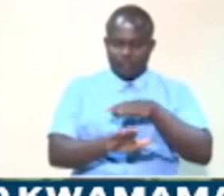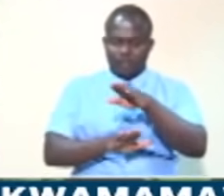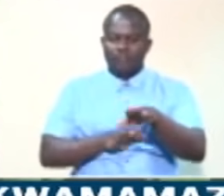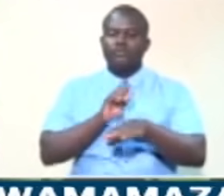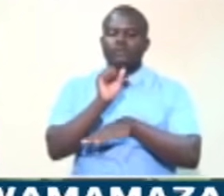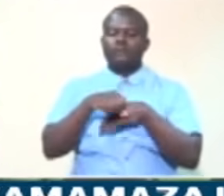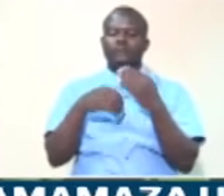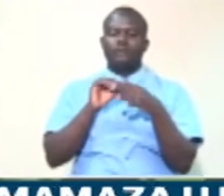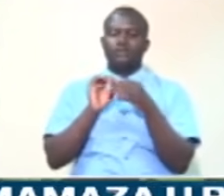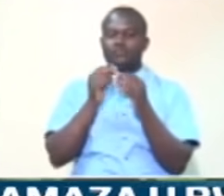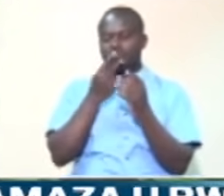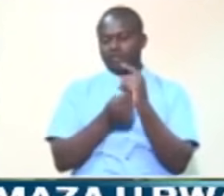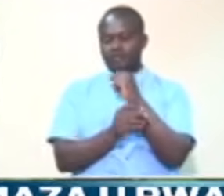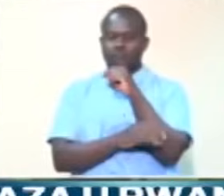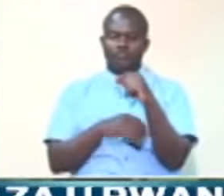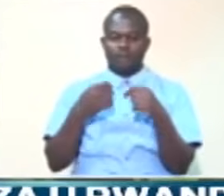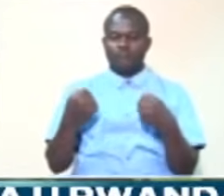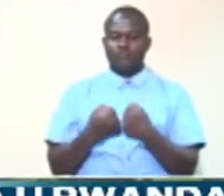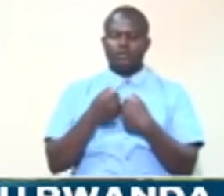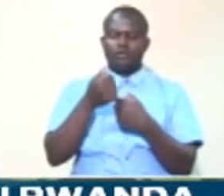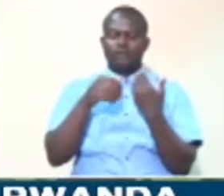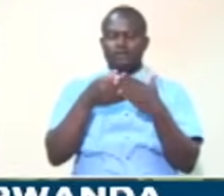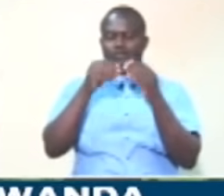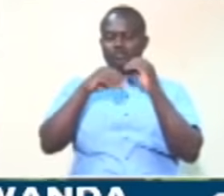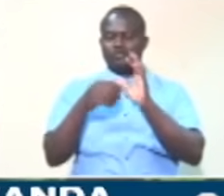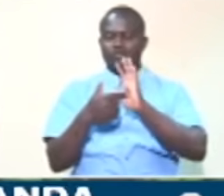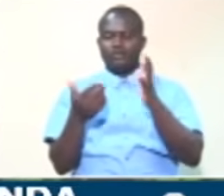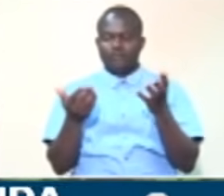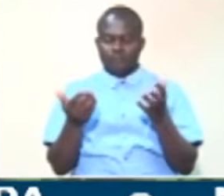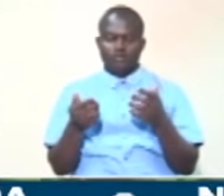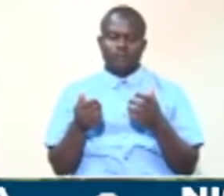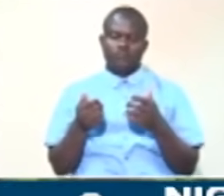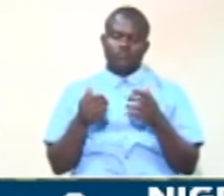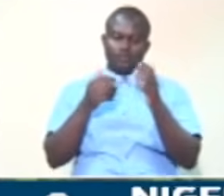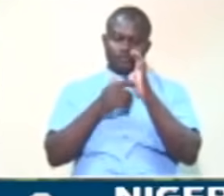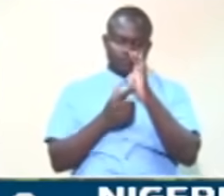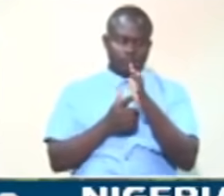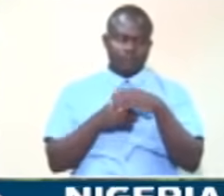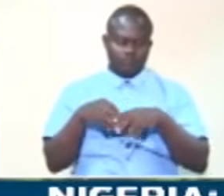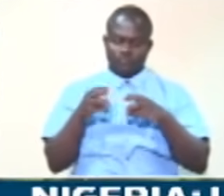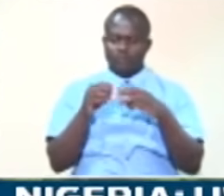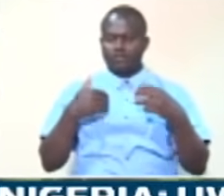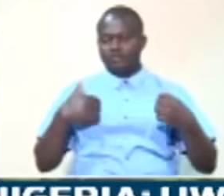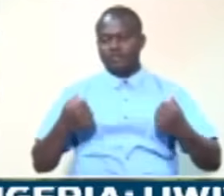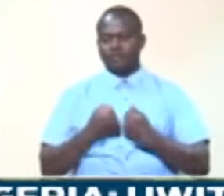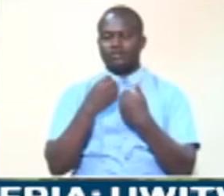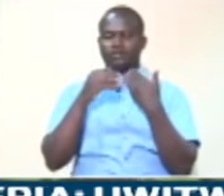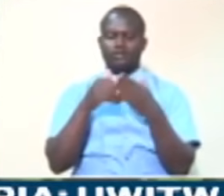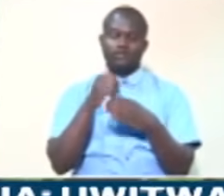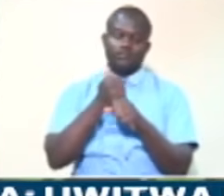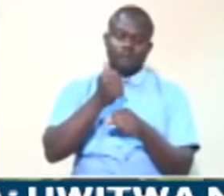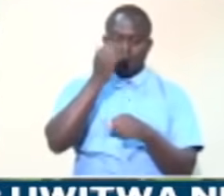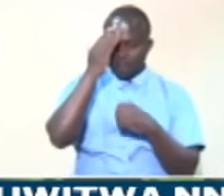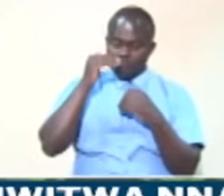kurushaho kunoza imibanire y'ibihugu byombi, ingaruka zizagira umusaruro wabyo ugaragarira iki? Ugaragarira hehe? Ugaragarira muko bigira ingaruka cyangwa bigira kubikorera